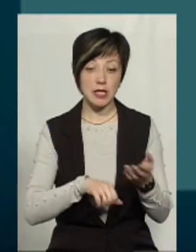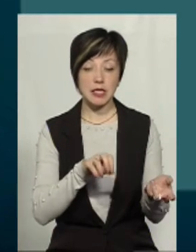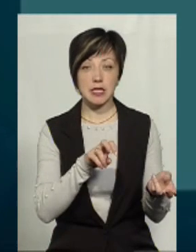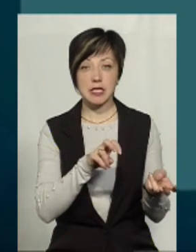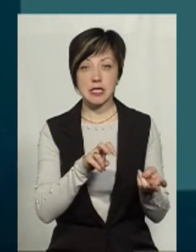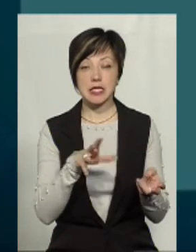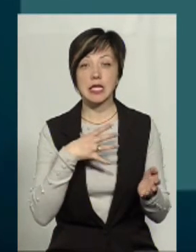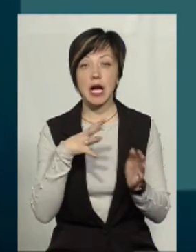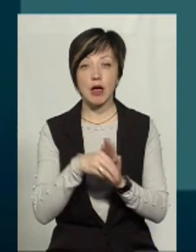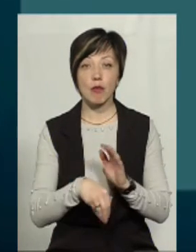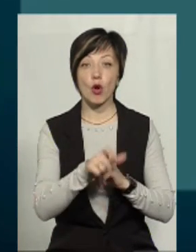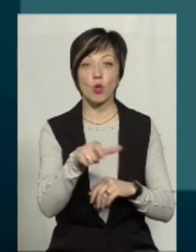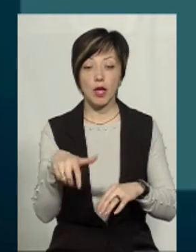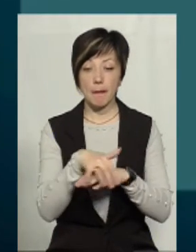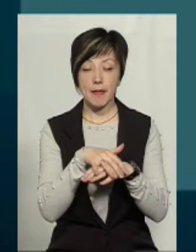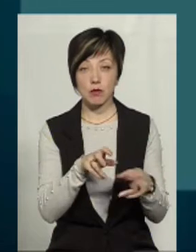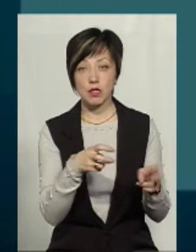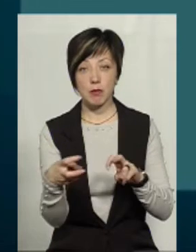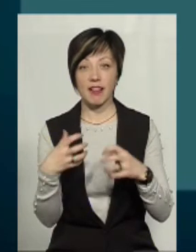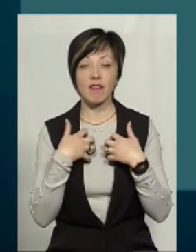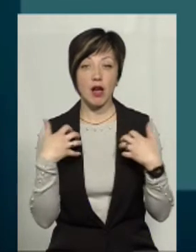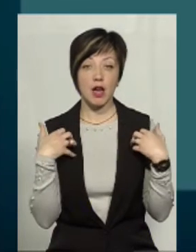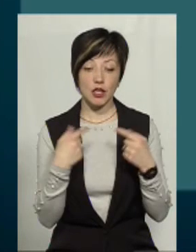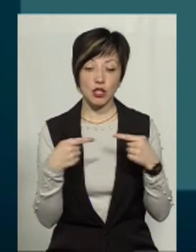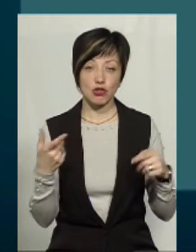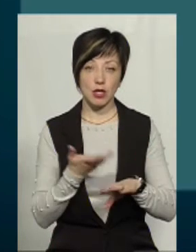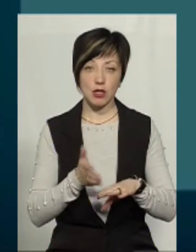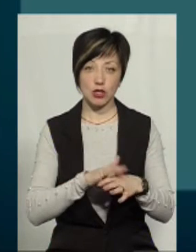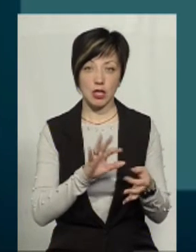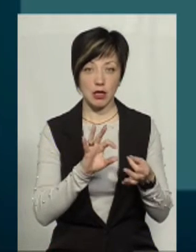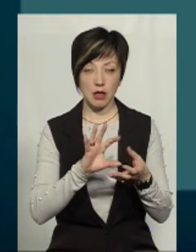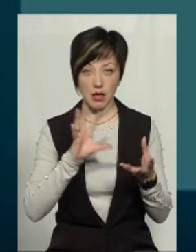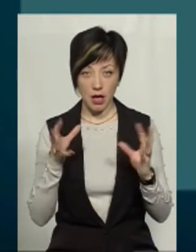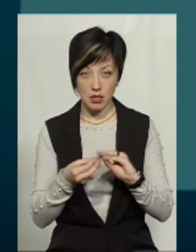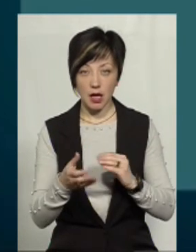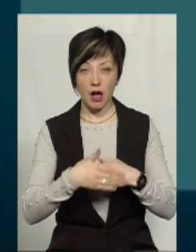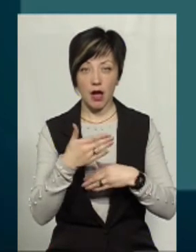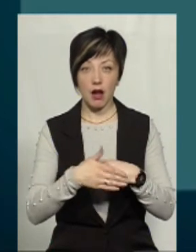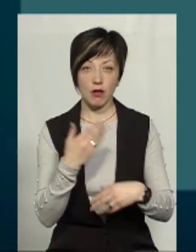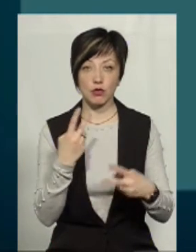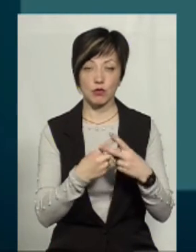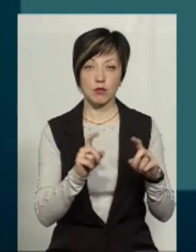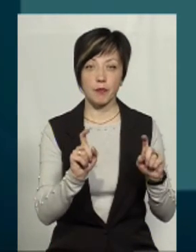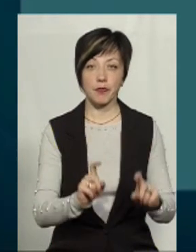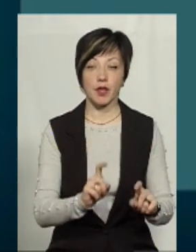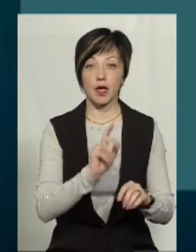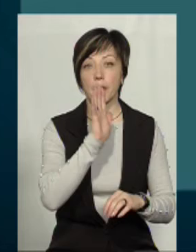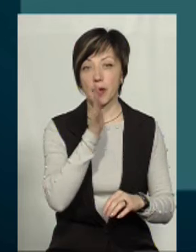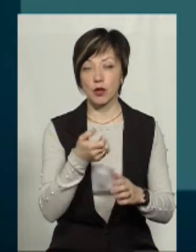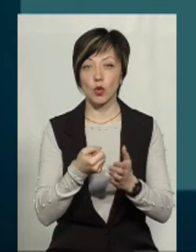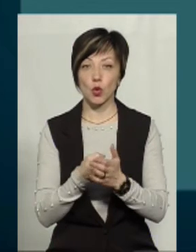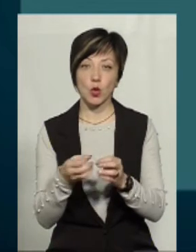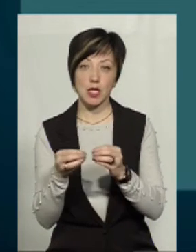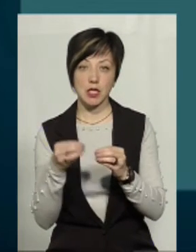загибель людей, масову загибель тварин або інші тяжкі наслідки, караються позбавленням волі на срок від 5